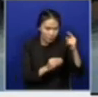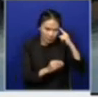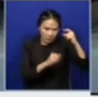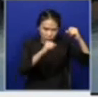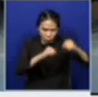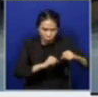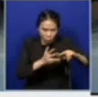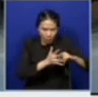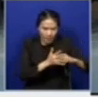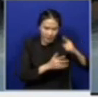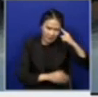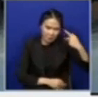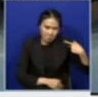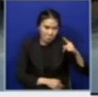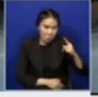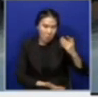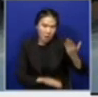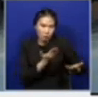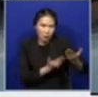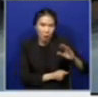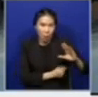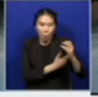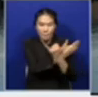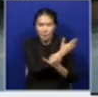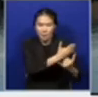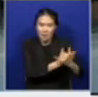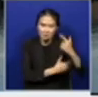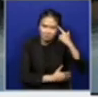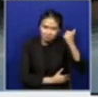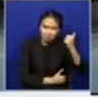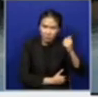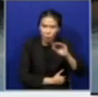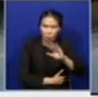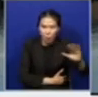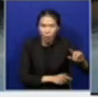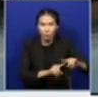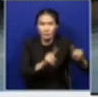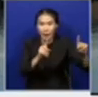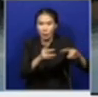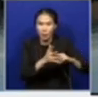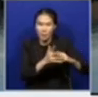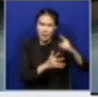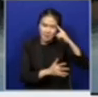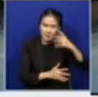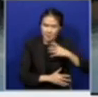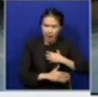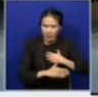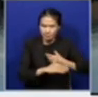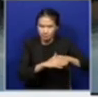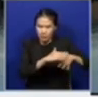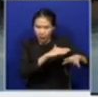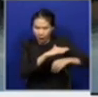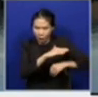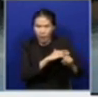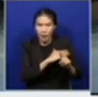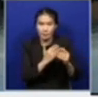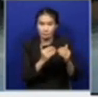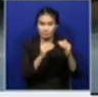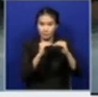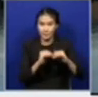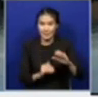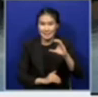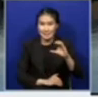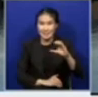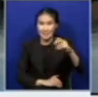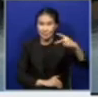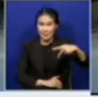FTA จะถูกออกแบบมาให้ทุกประเทศสามารถแข่งขันกันได้ภายใต้กฎกติกาเดียวกันค่ะแต่โอกาสในการแสวงหาประโย